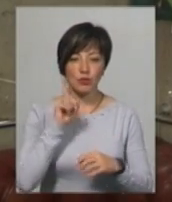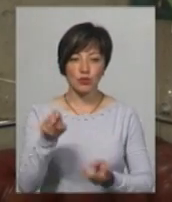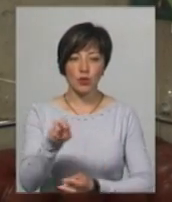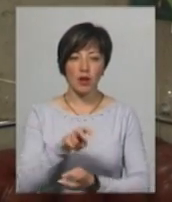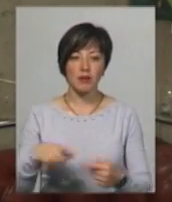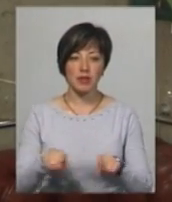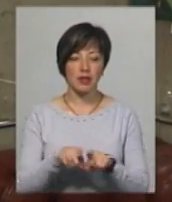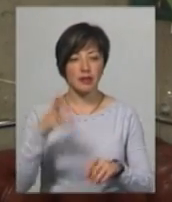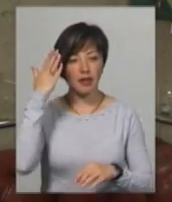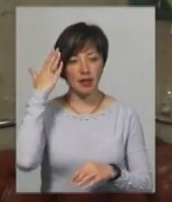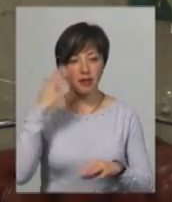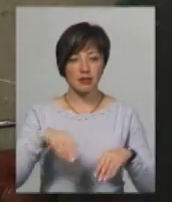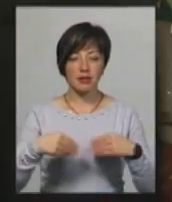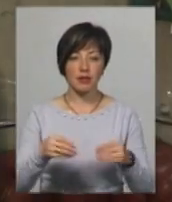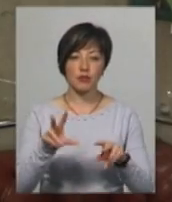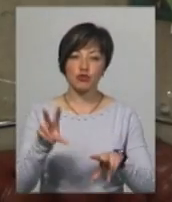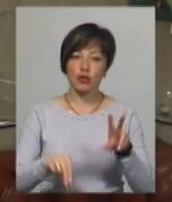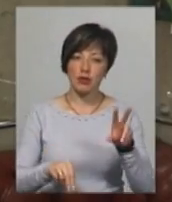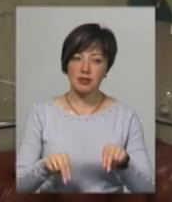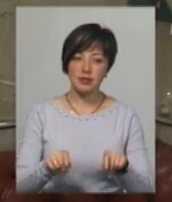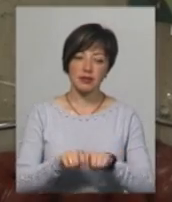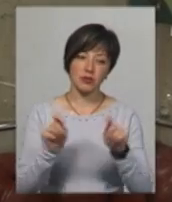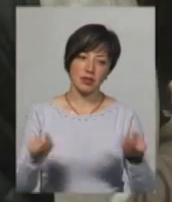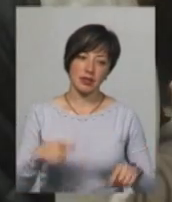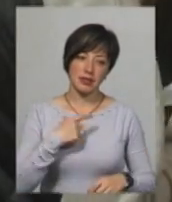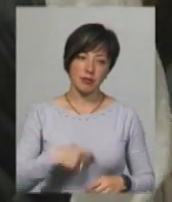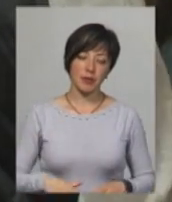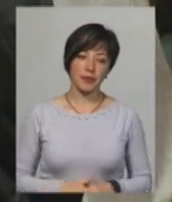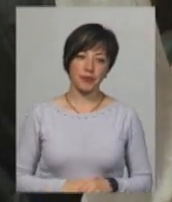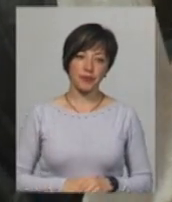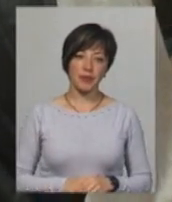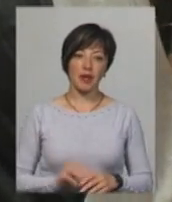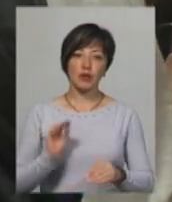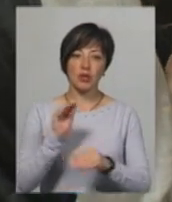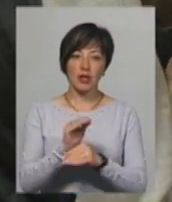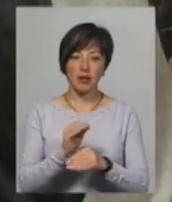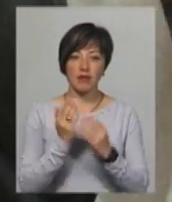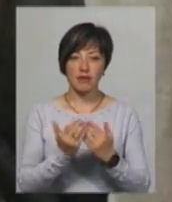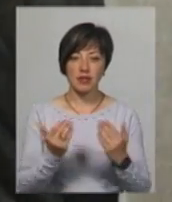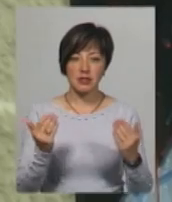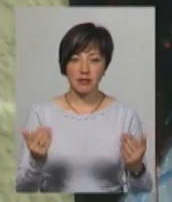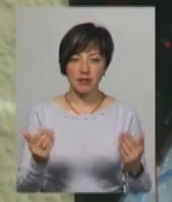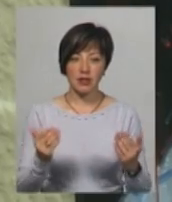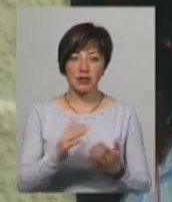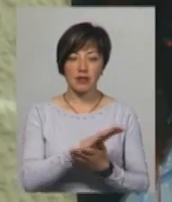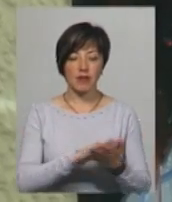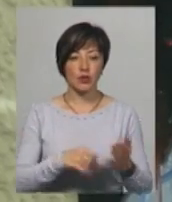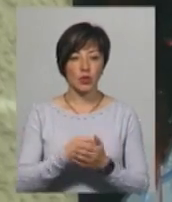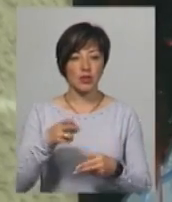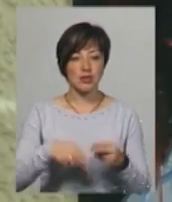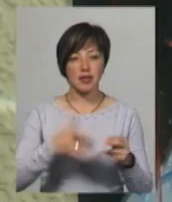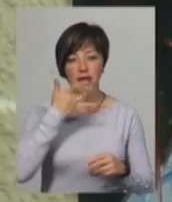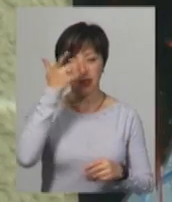шукаємо таких талантів, надаємо шанс їм розкритися. Наталя Мальченко додає, виставка «Грані творчості» триватиме до кінця